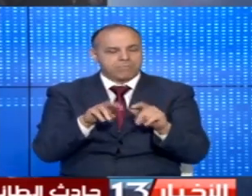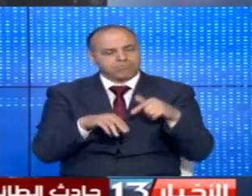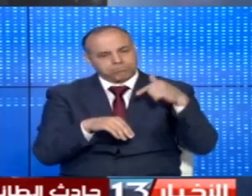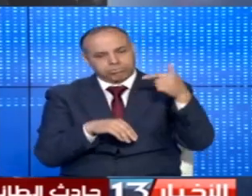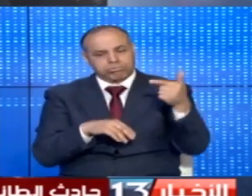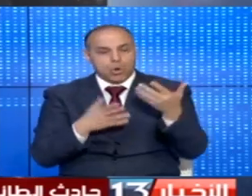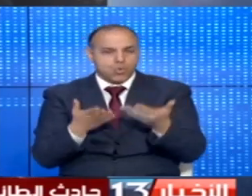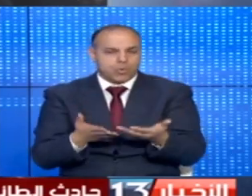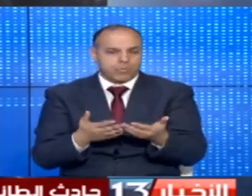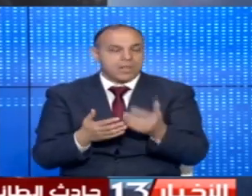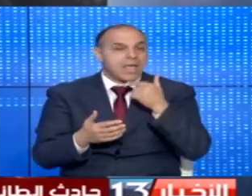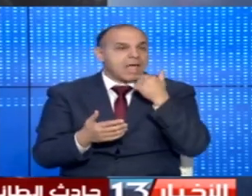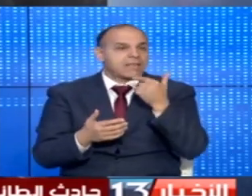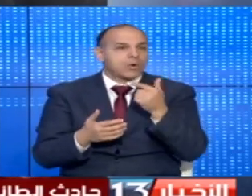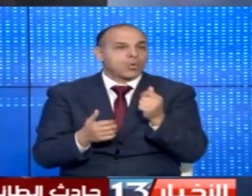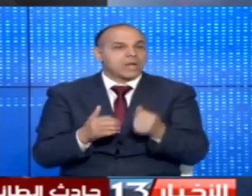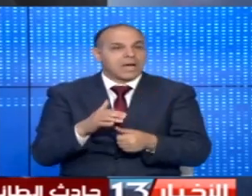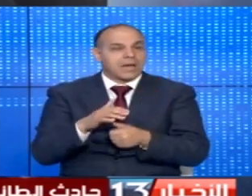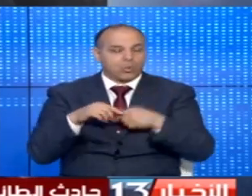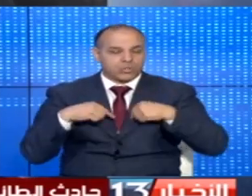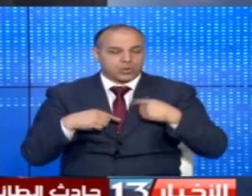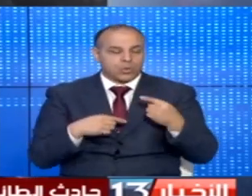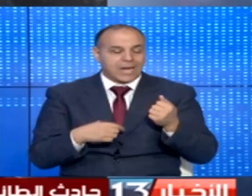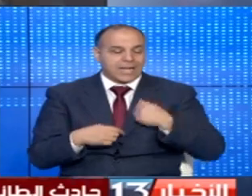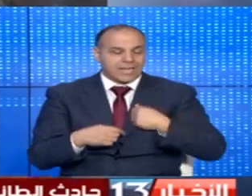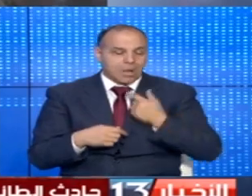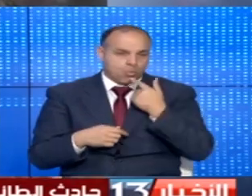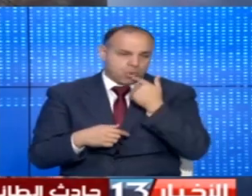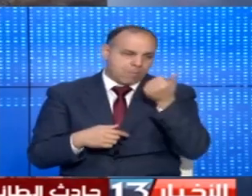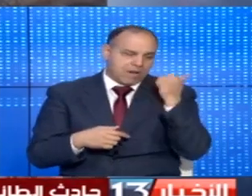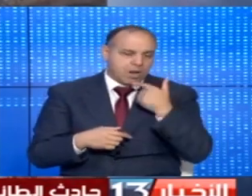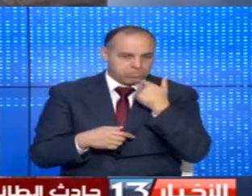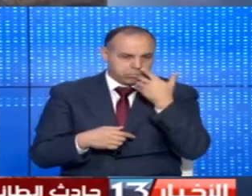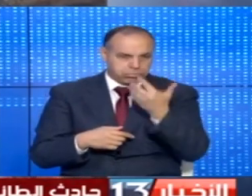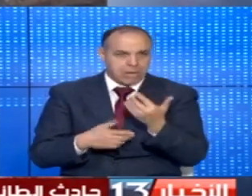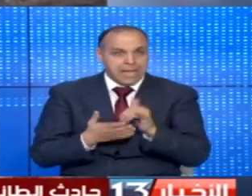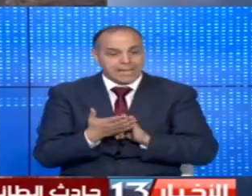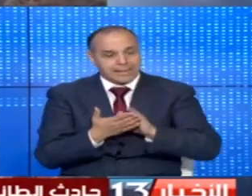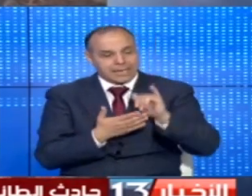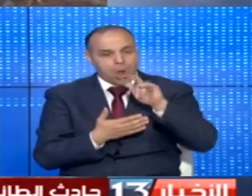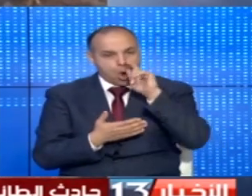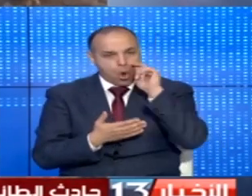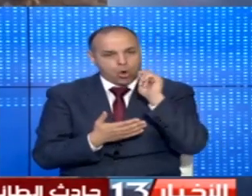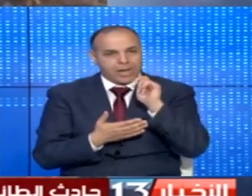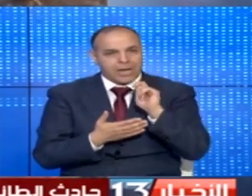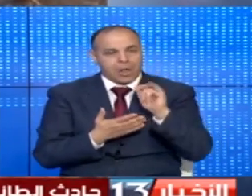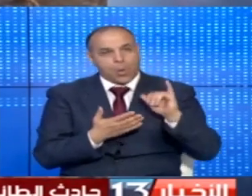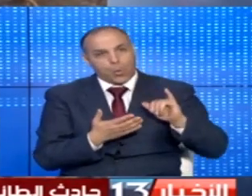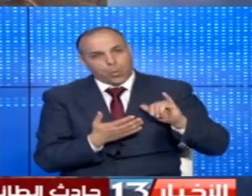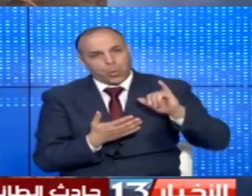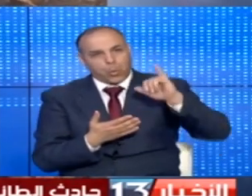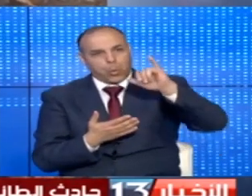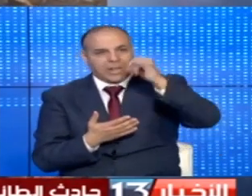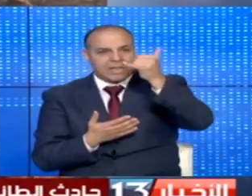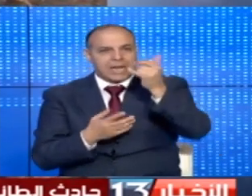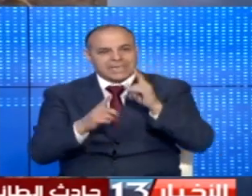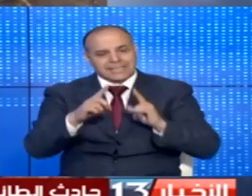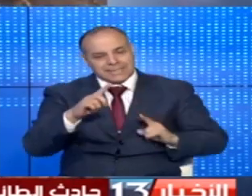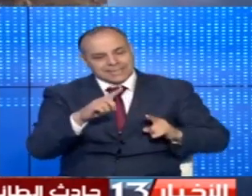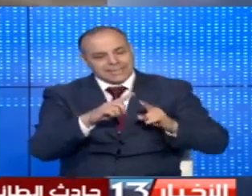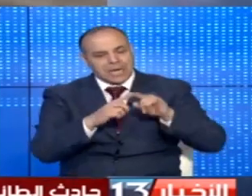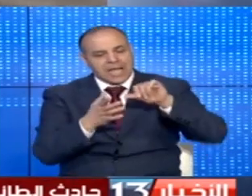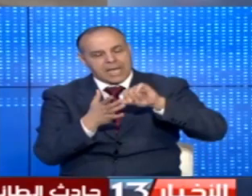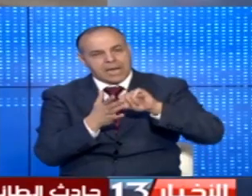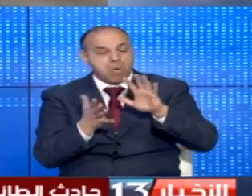اليوم من جهته كان رئيس الوزراء الكندي اعلن امس ان الطائره الاوكرانيه اسقطت على الارجح ب صاروخ ايراني